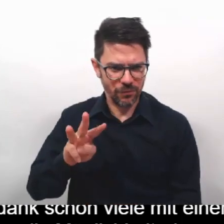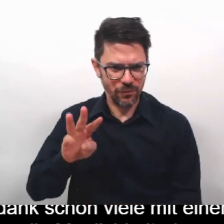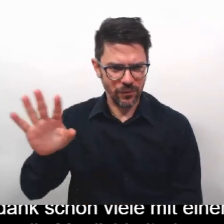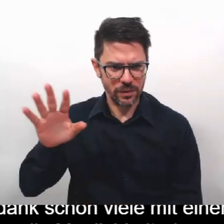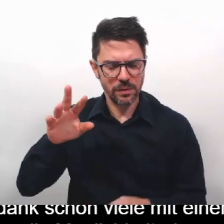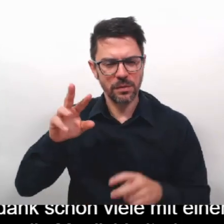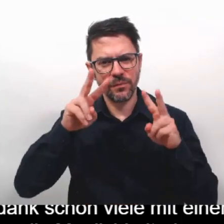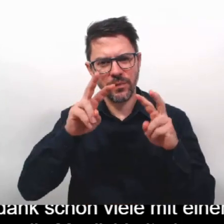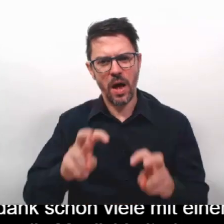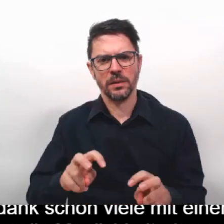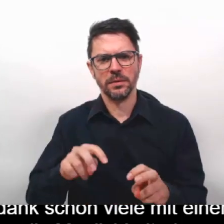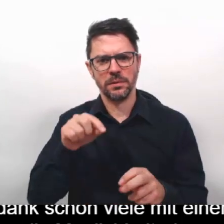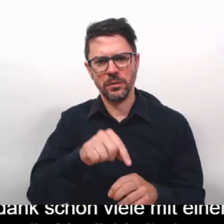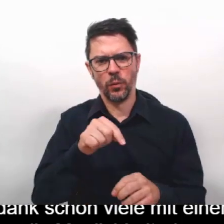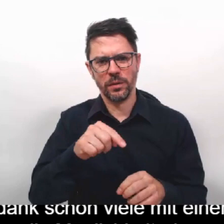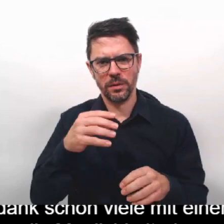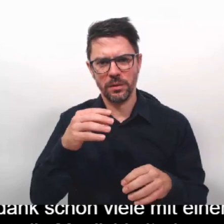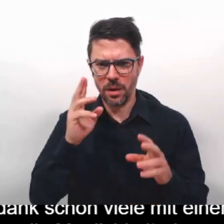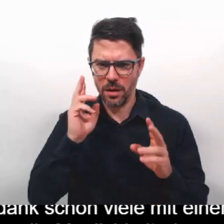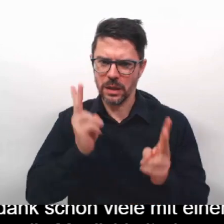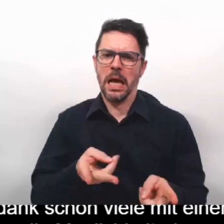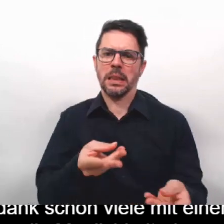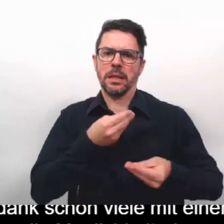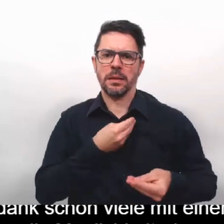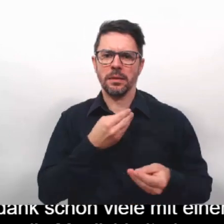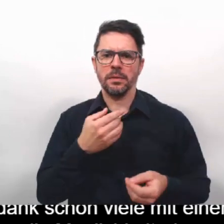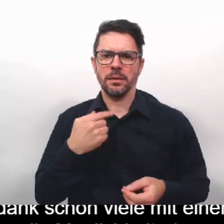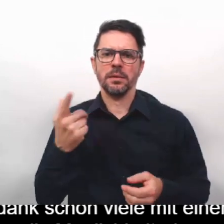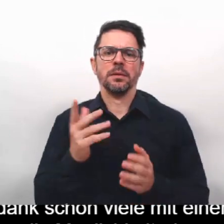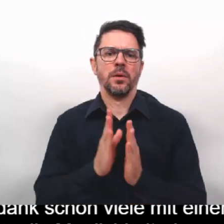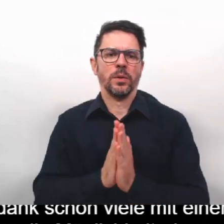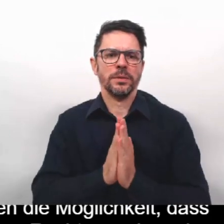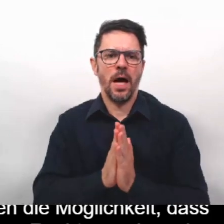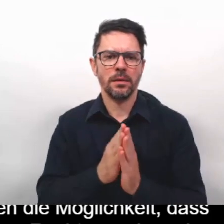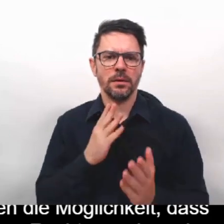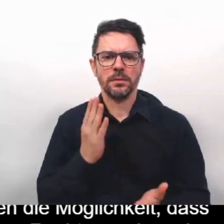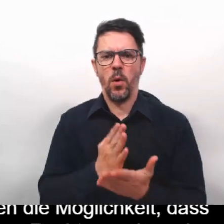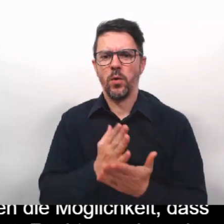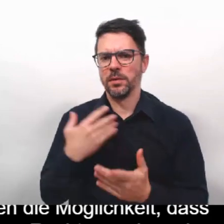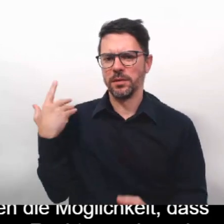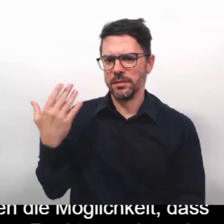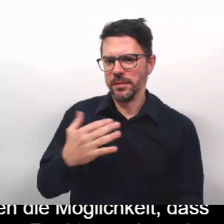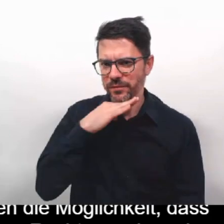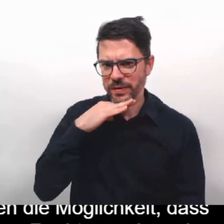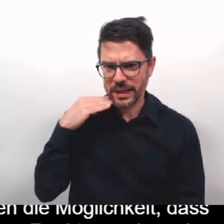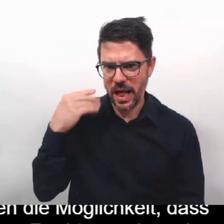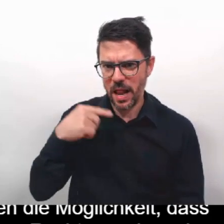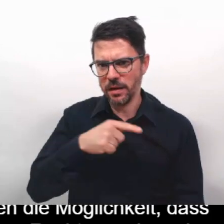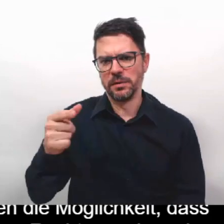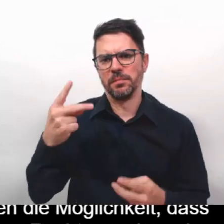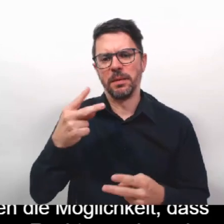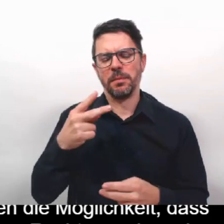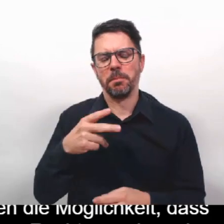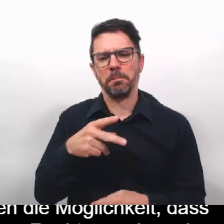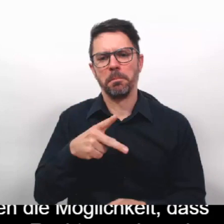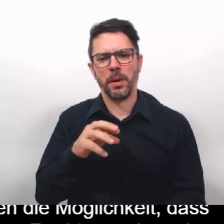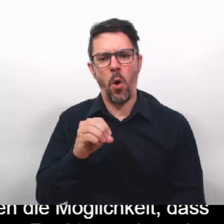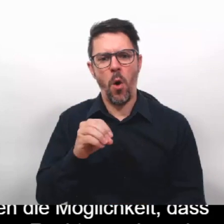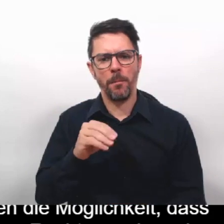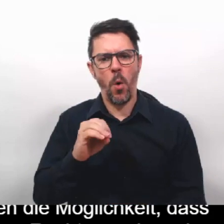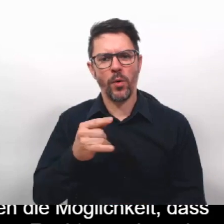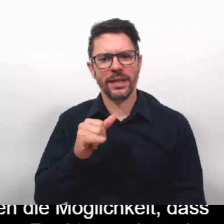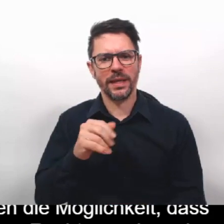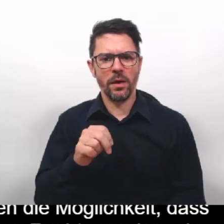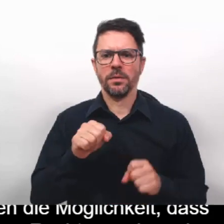auch gegenüber der externen Governance darstellen können. den Universitäten sollen vermehrt noch stärker als bisher selbstständige Partner des